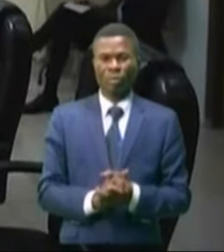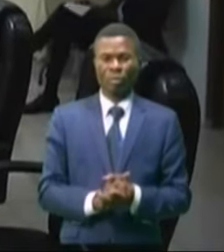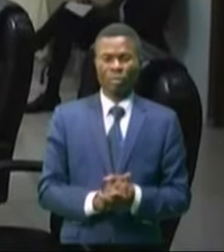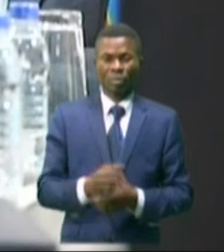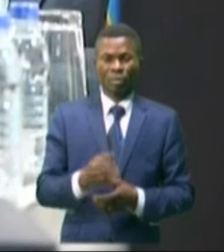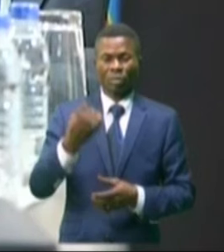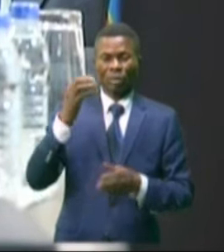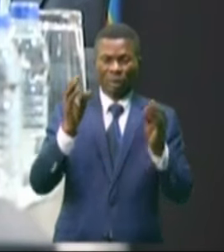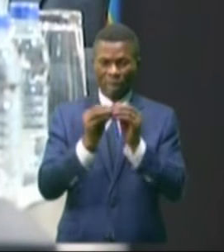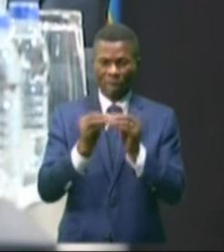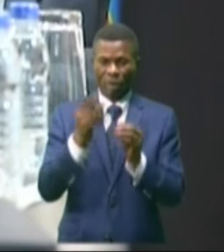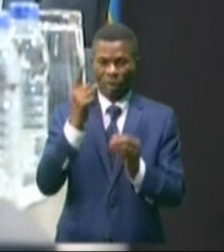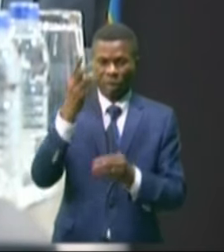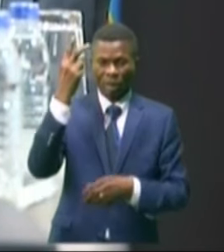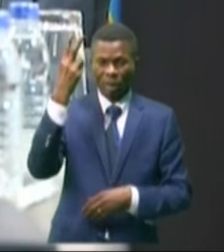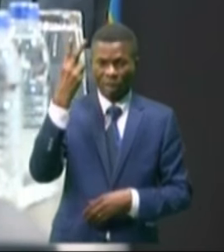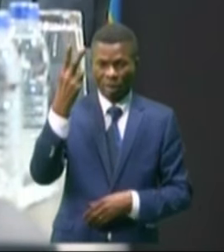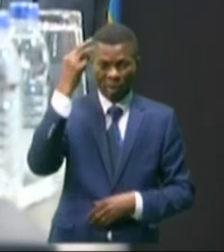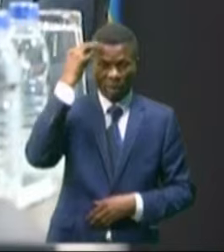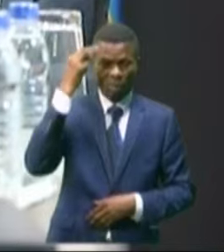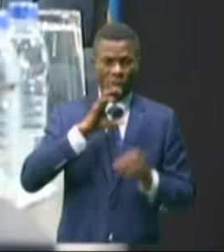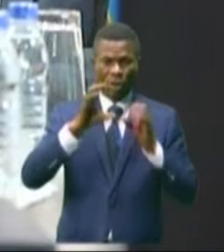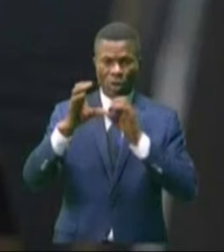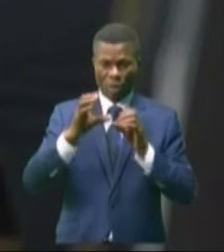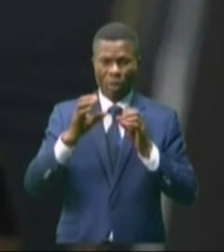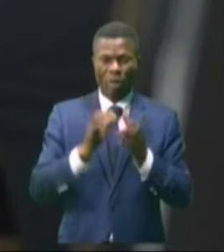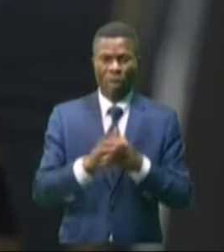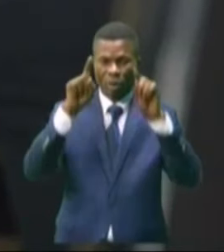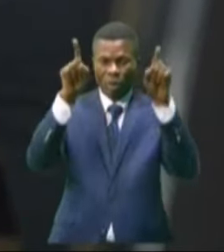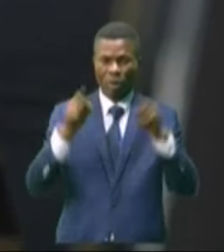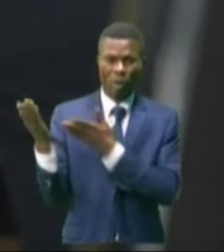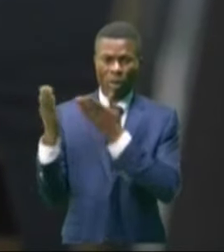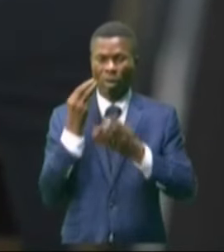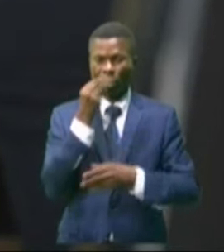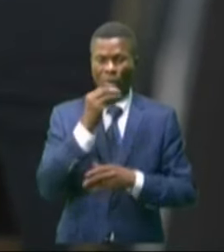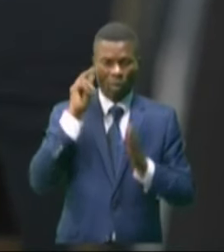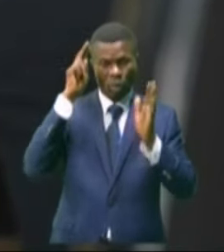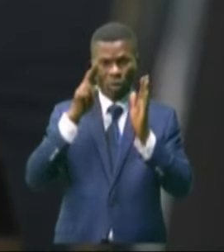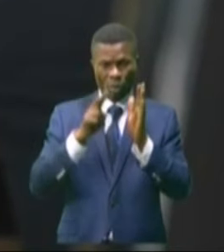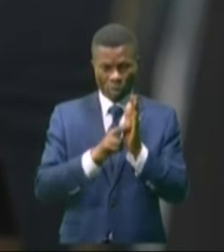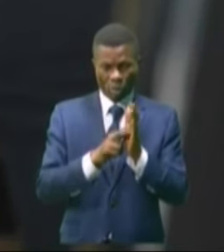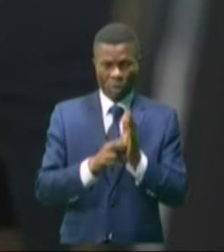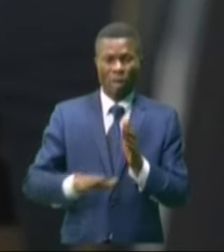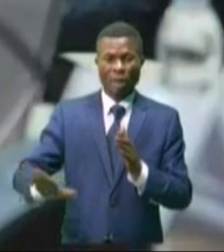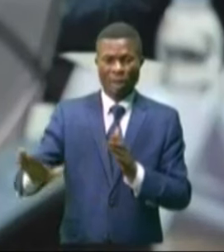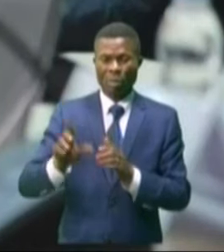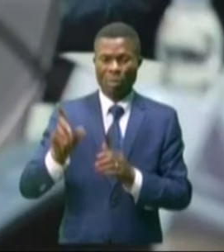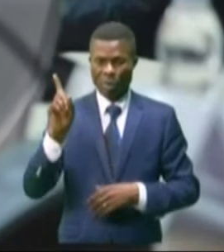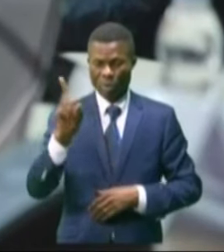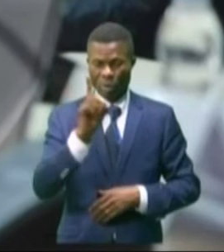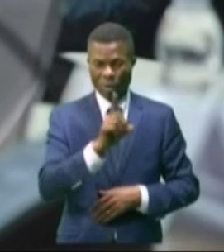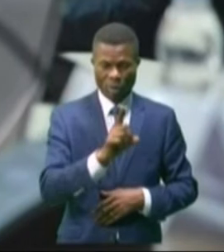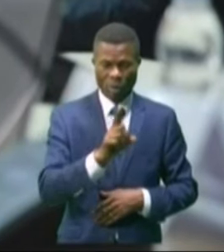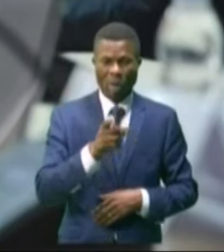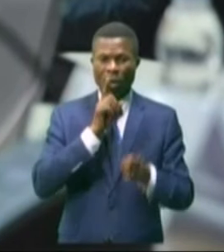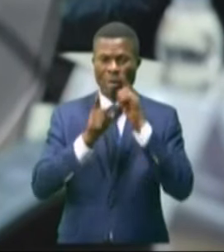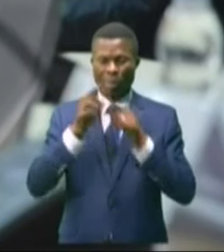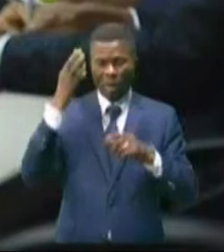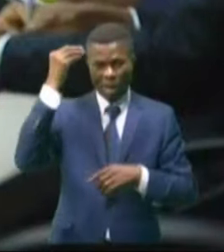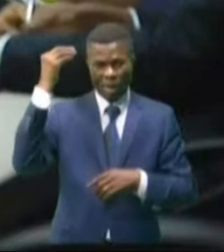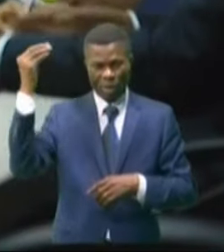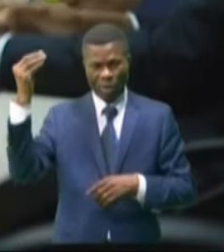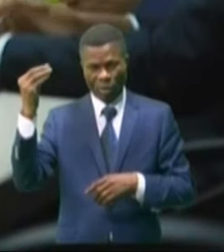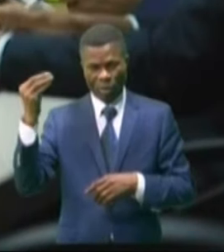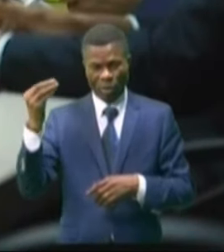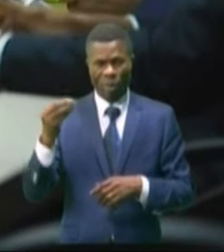table, les deux ministres de la Communication et Médias, porte-parole du gouvernement de leurs pays respectifs, partagent leur expérience dans